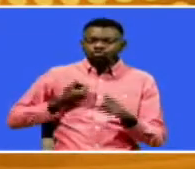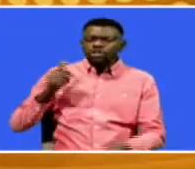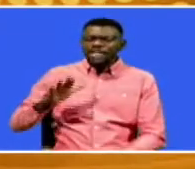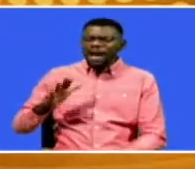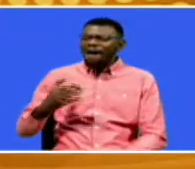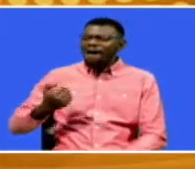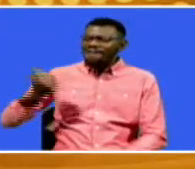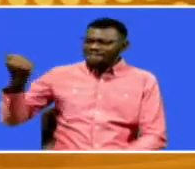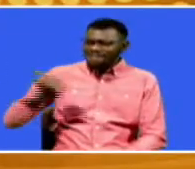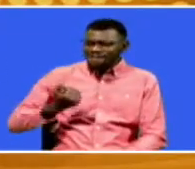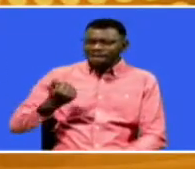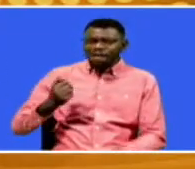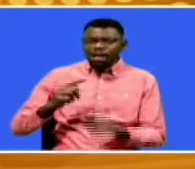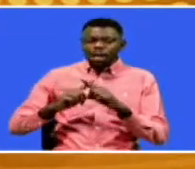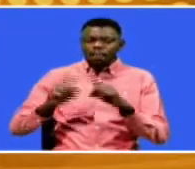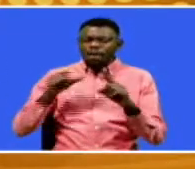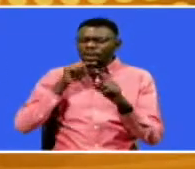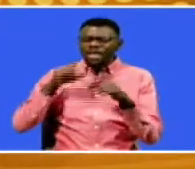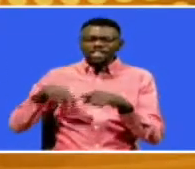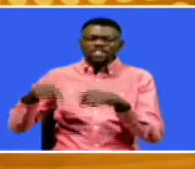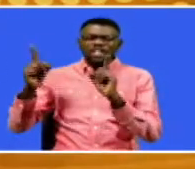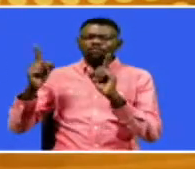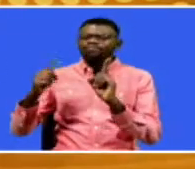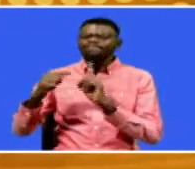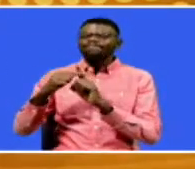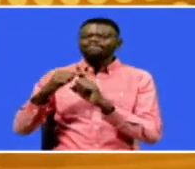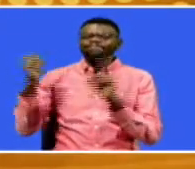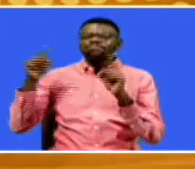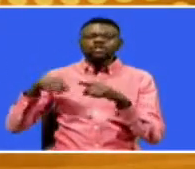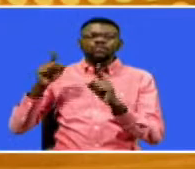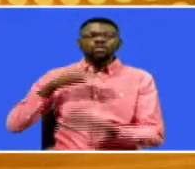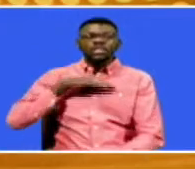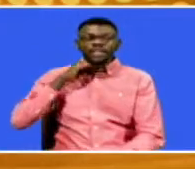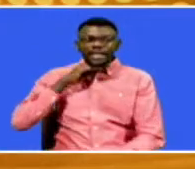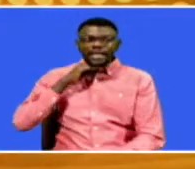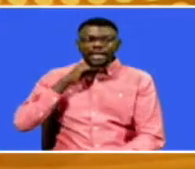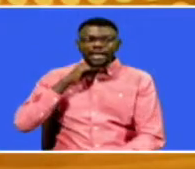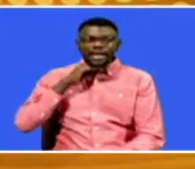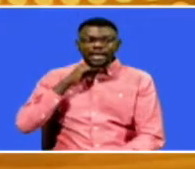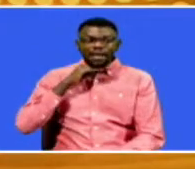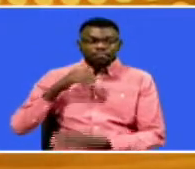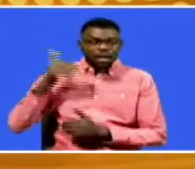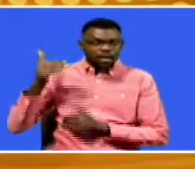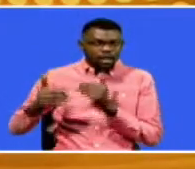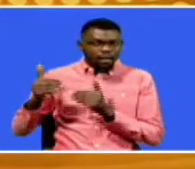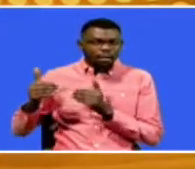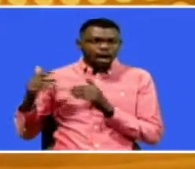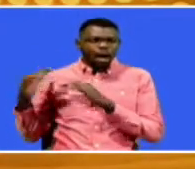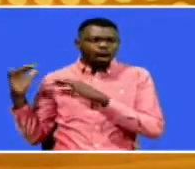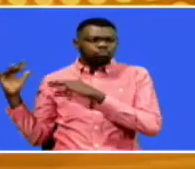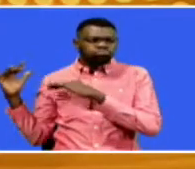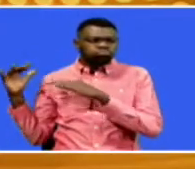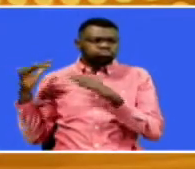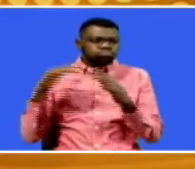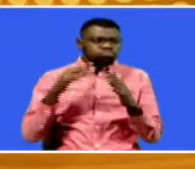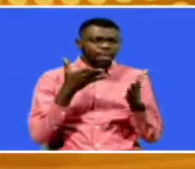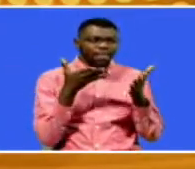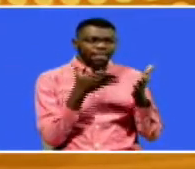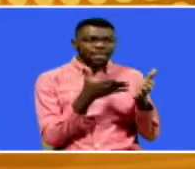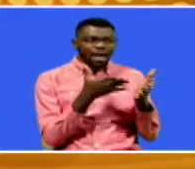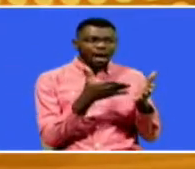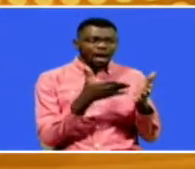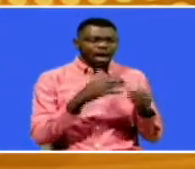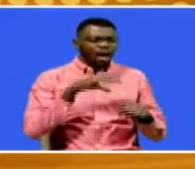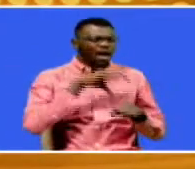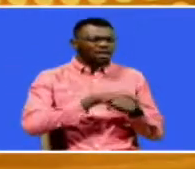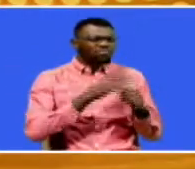ya kujitoa uhai kilomita moja kutoka kwake. Majirani ambao walifika kwenye tukio la mkasa huo